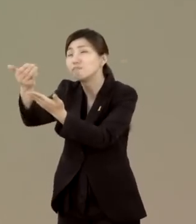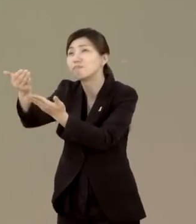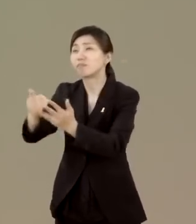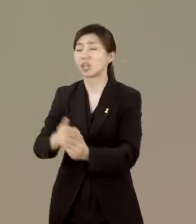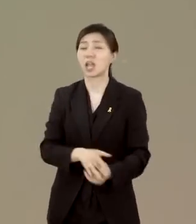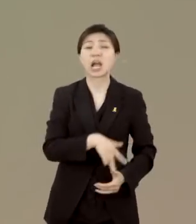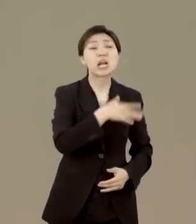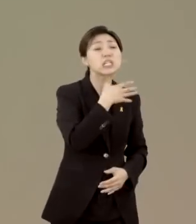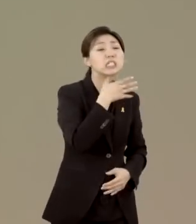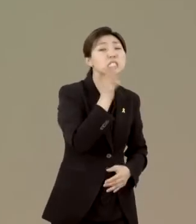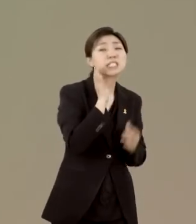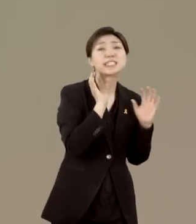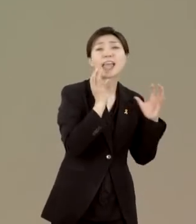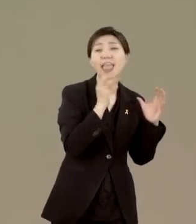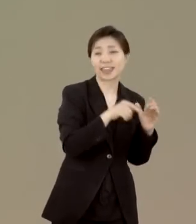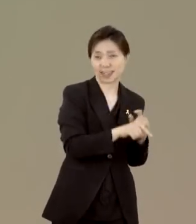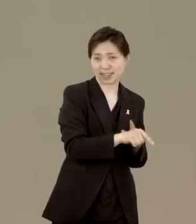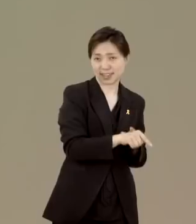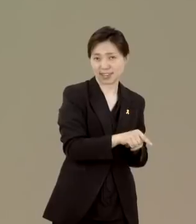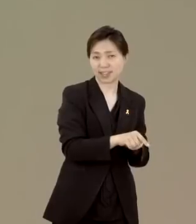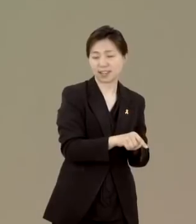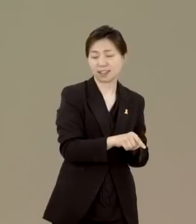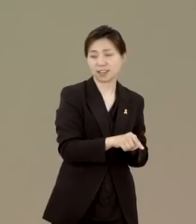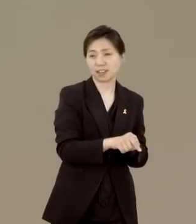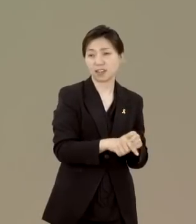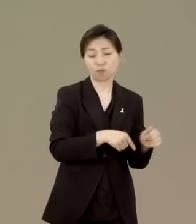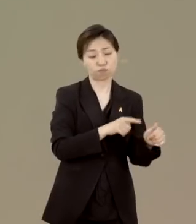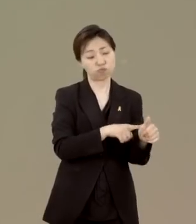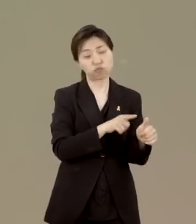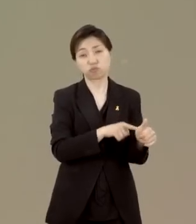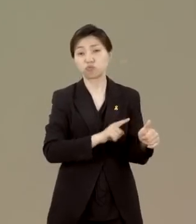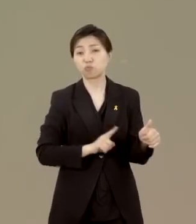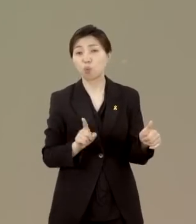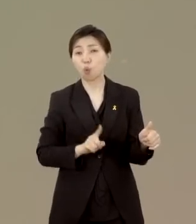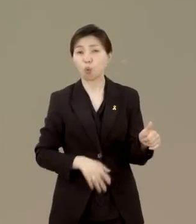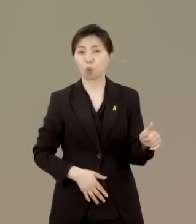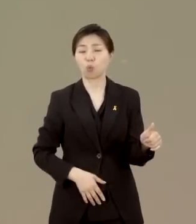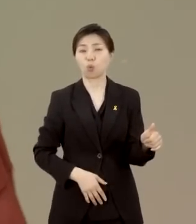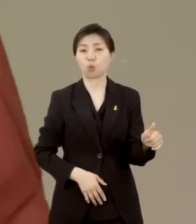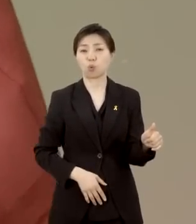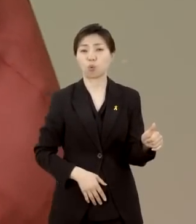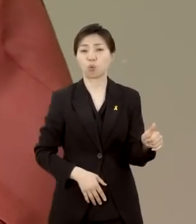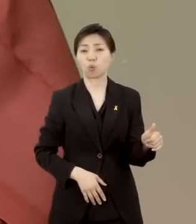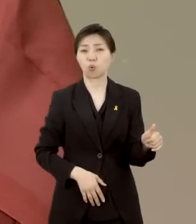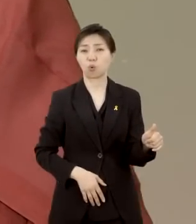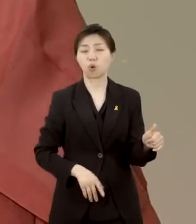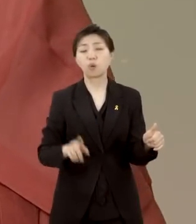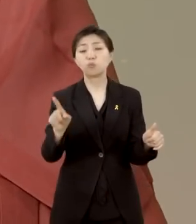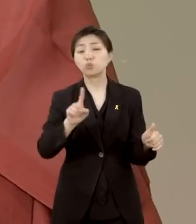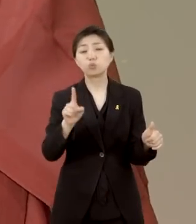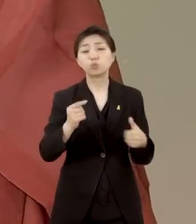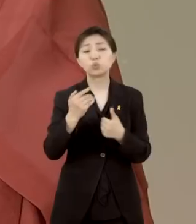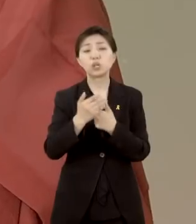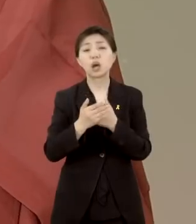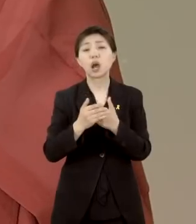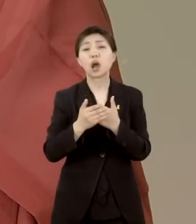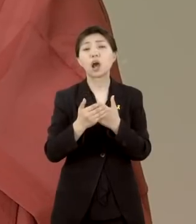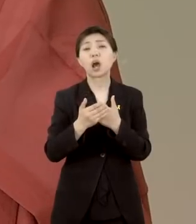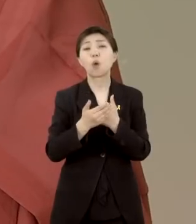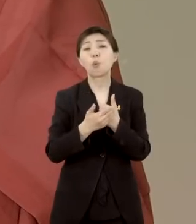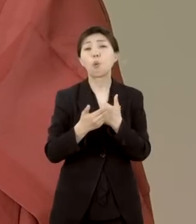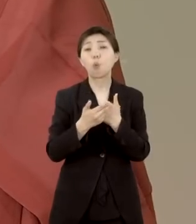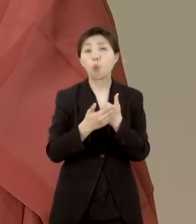저 늙은 아기였던 저 비구스님은 어떠한 인연으로 어떤